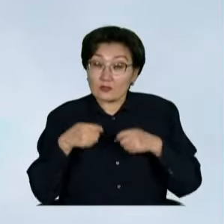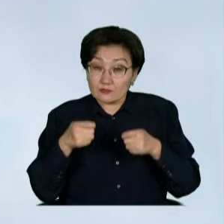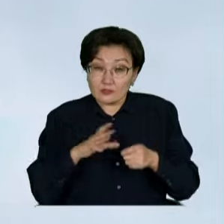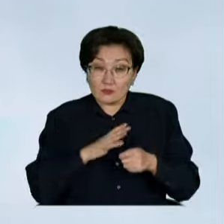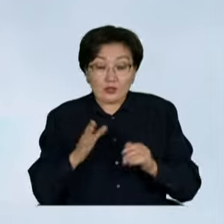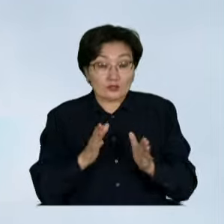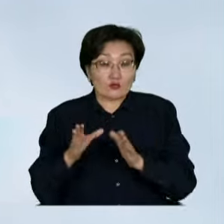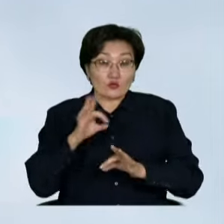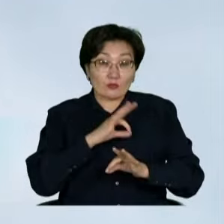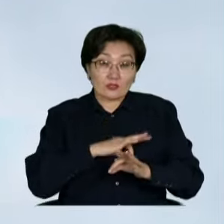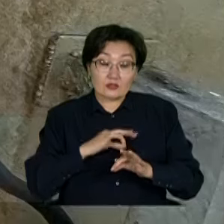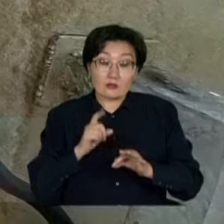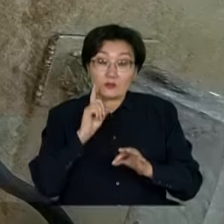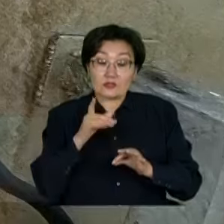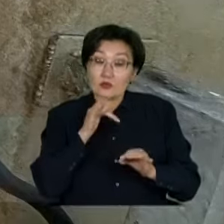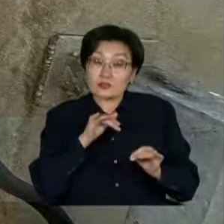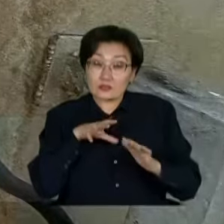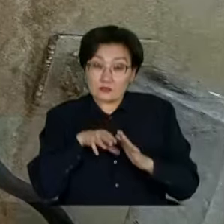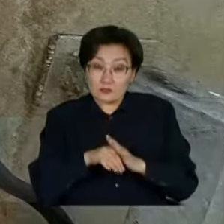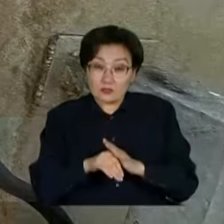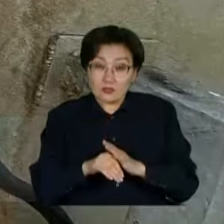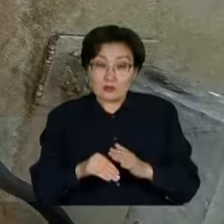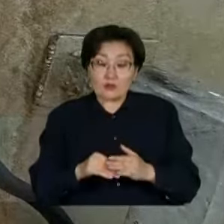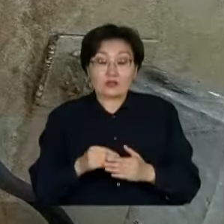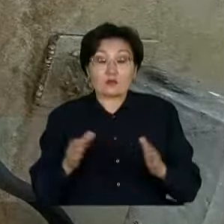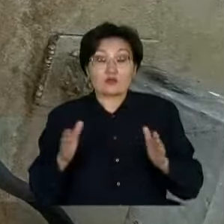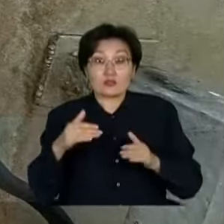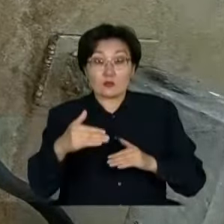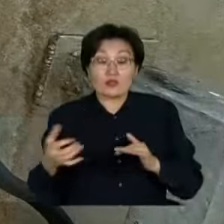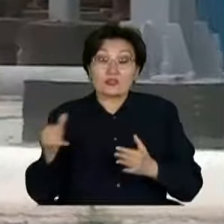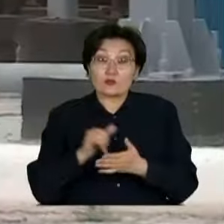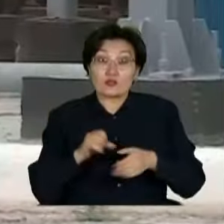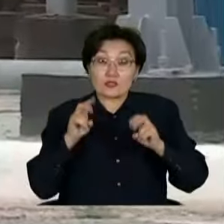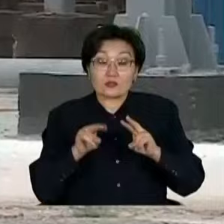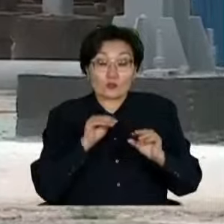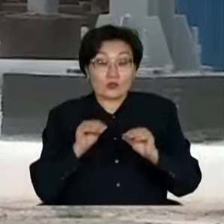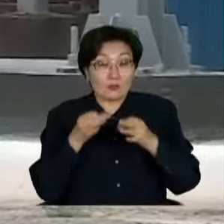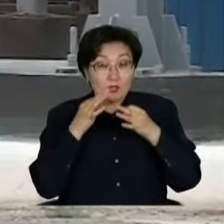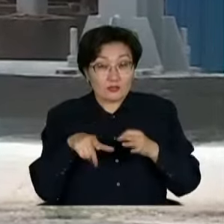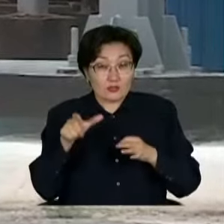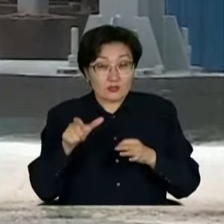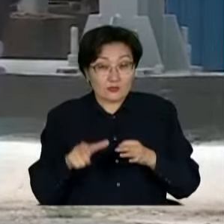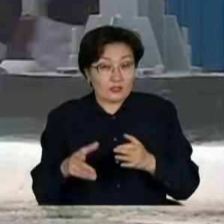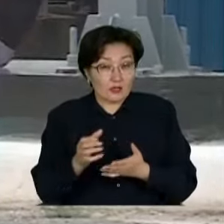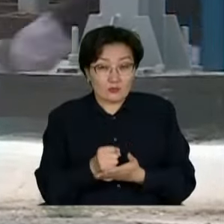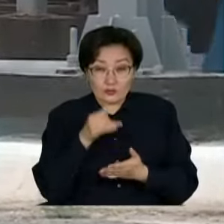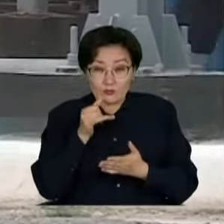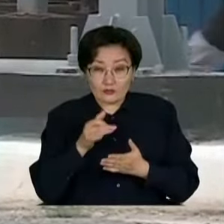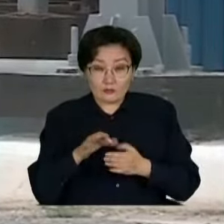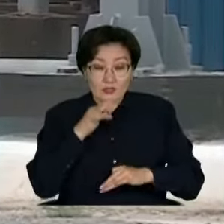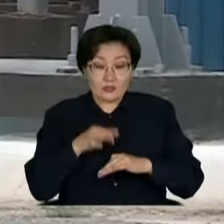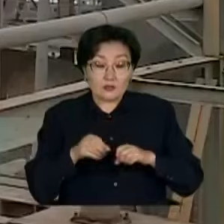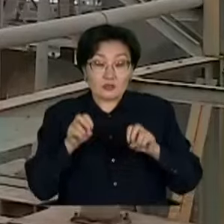жүйені қолданысқа енгізуге бір жылдай уақыт кеткен, шағын ғана қорапшаға қойылған арнай құрылғыға кезгелген адамның қолы жете вермейді.